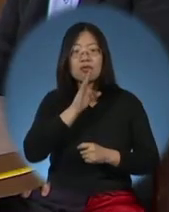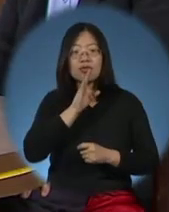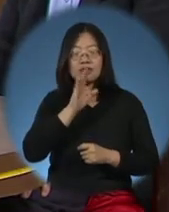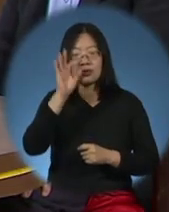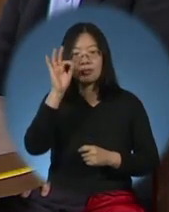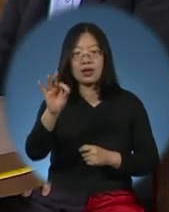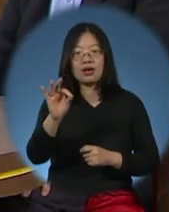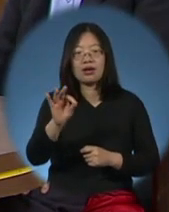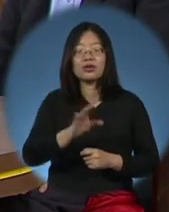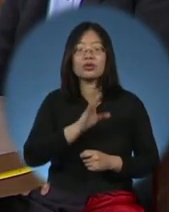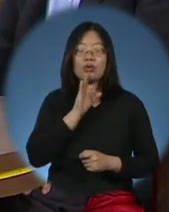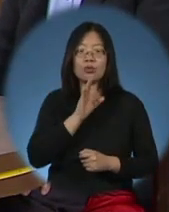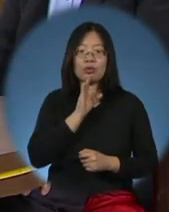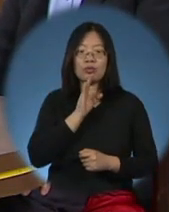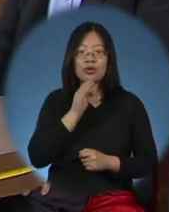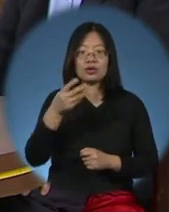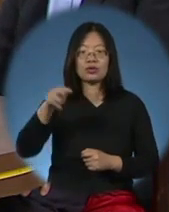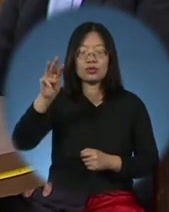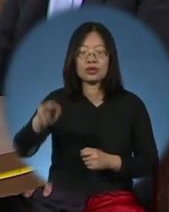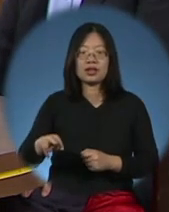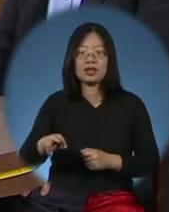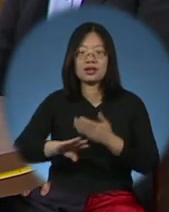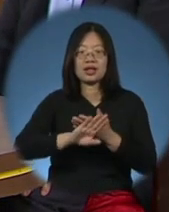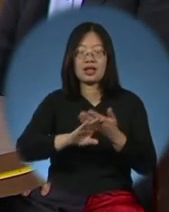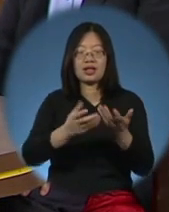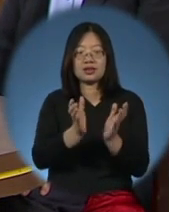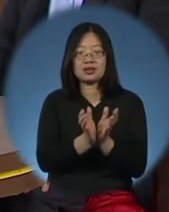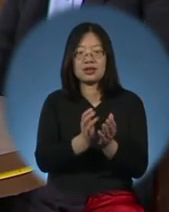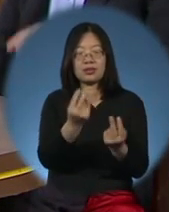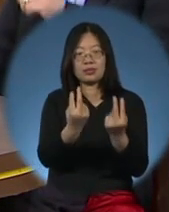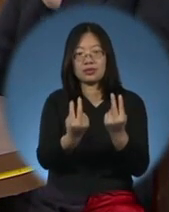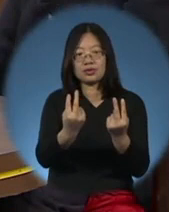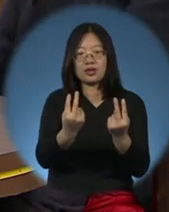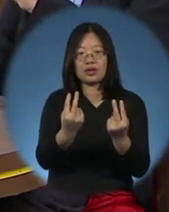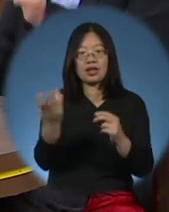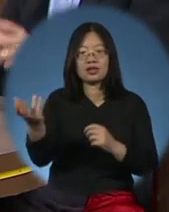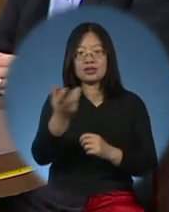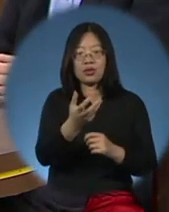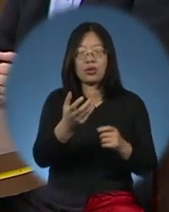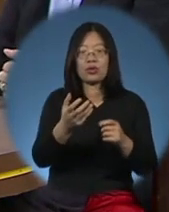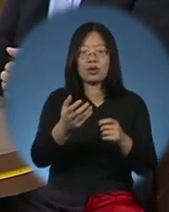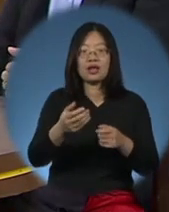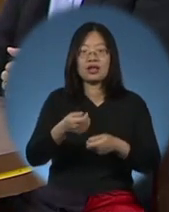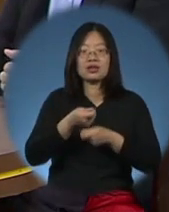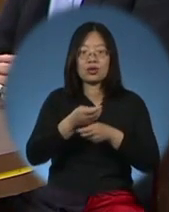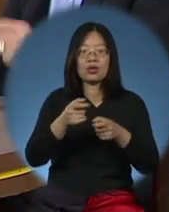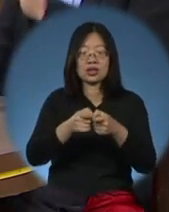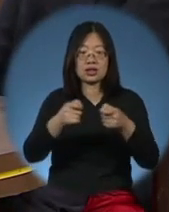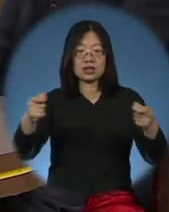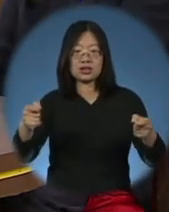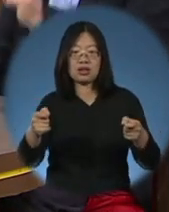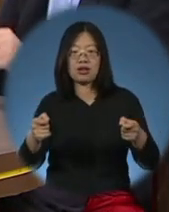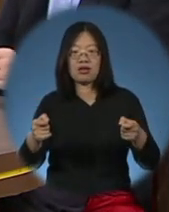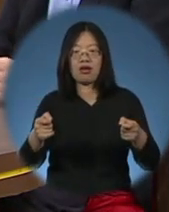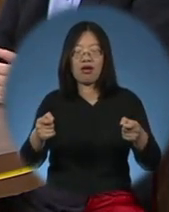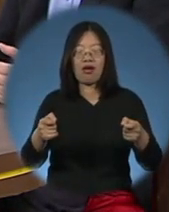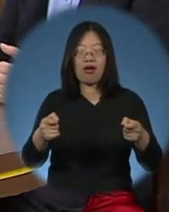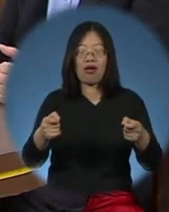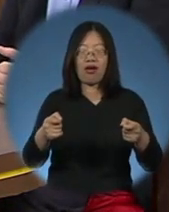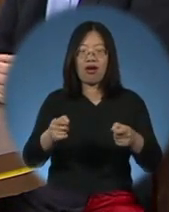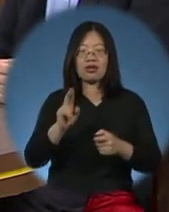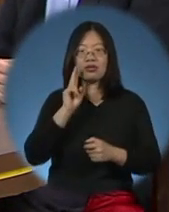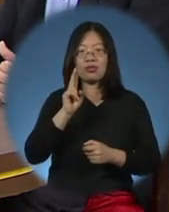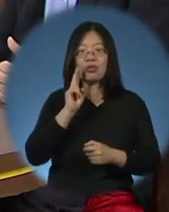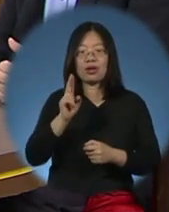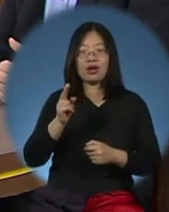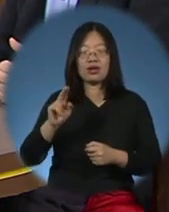봤어요. 그랬더니 정말로 롯데가 다른 팀들에 비해서 이동 거리가 길더라고요. 아, 그럴 수밖에. 상당히 더 길었어요.